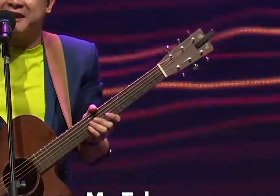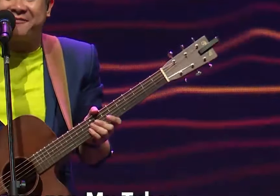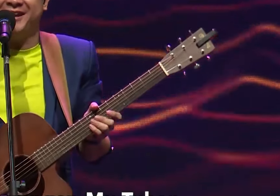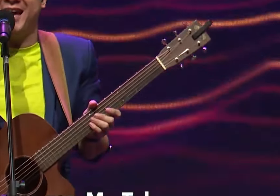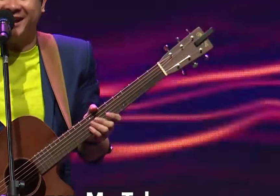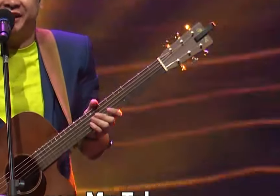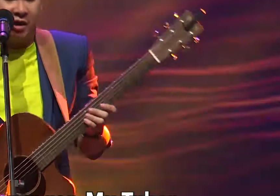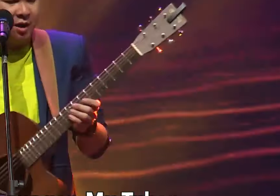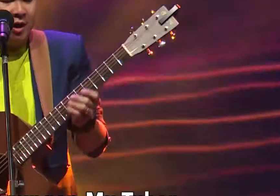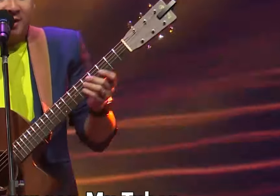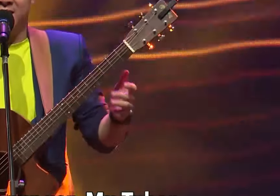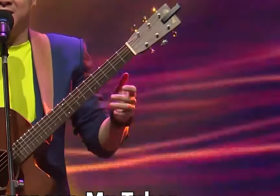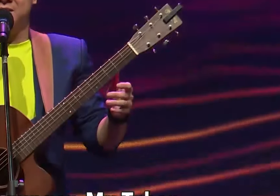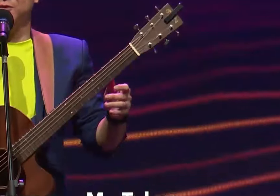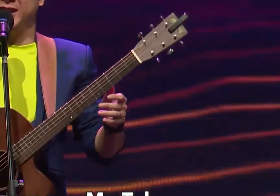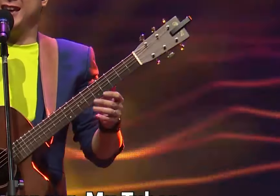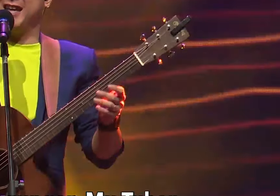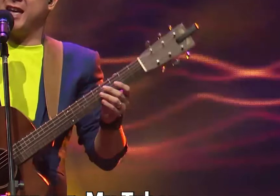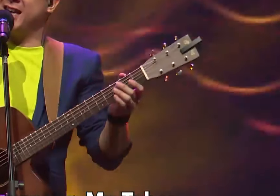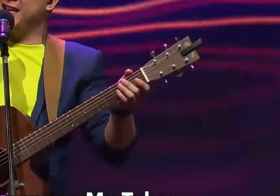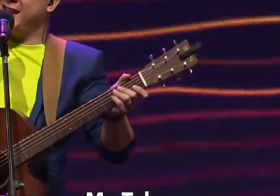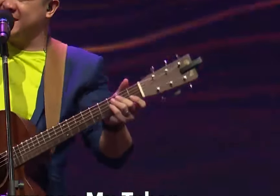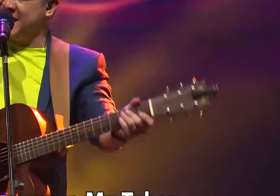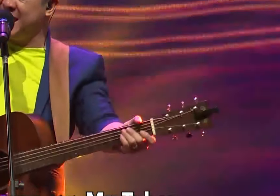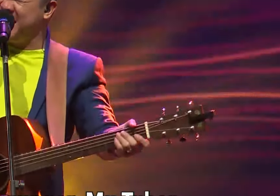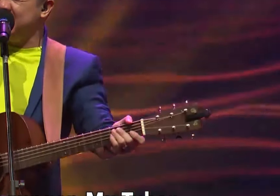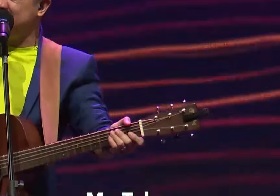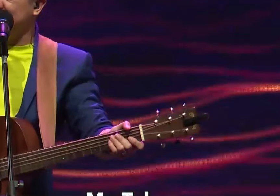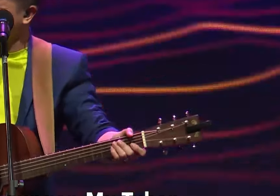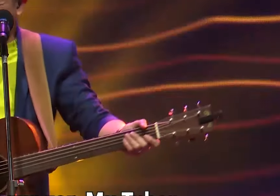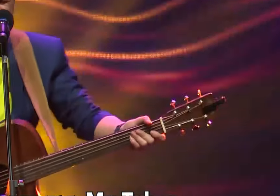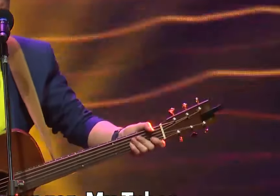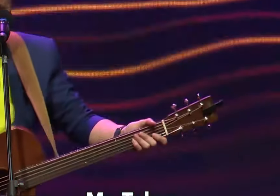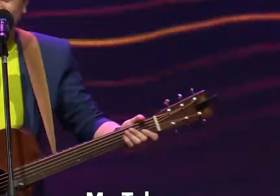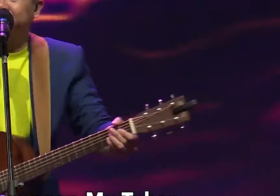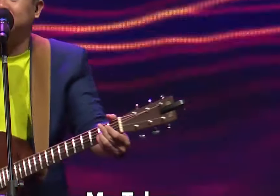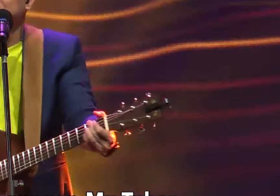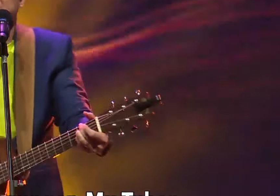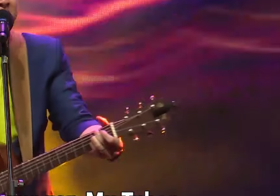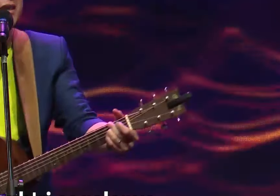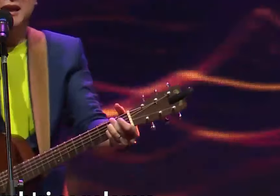bersinar bagi kemuliaan dan